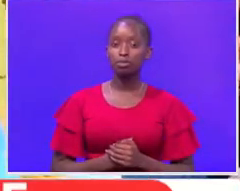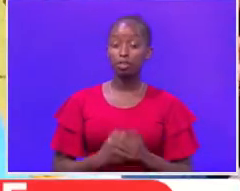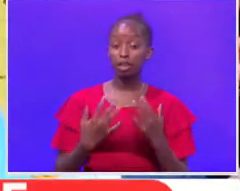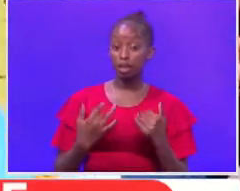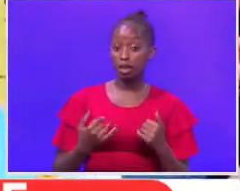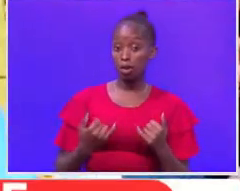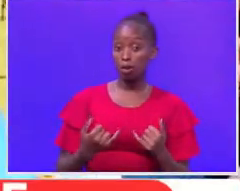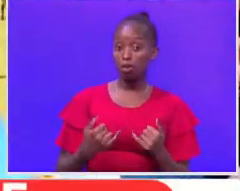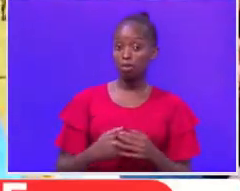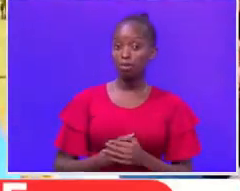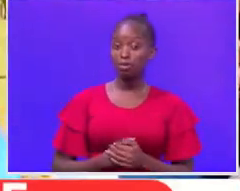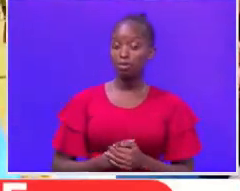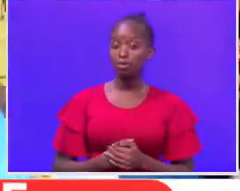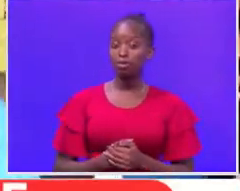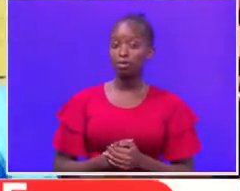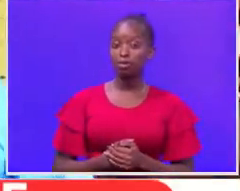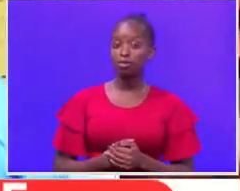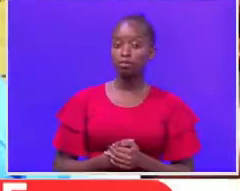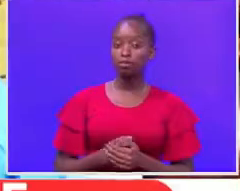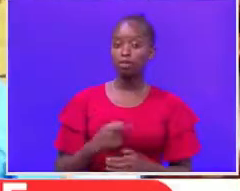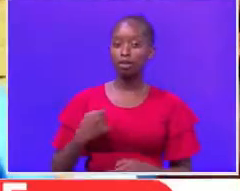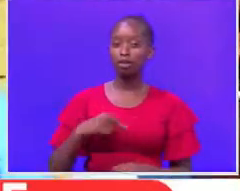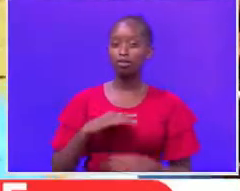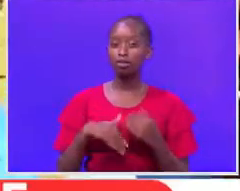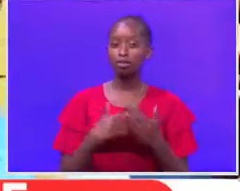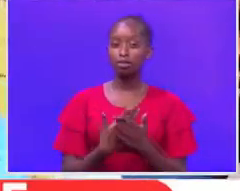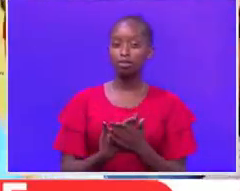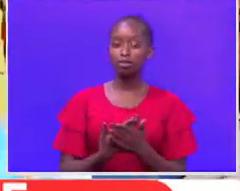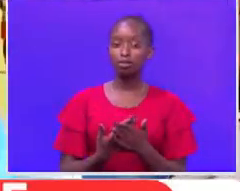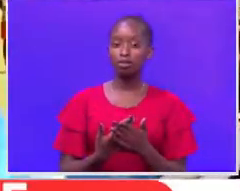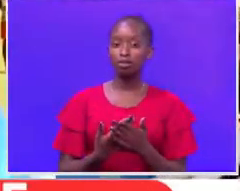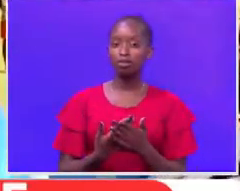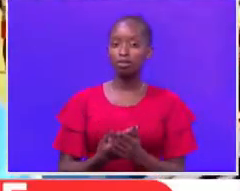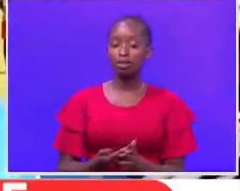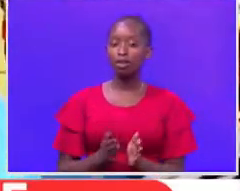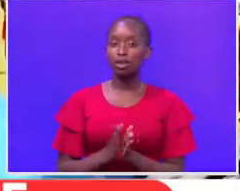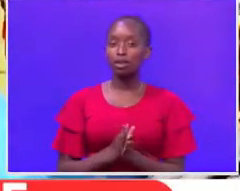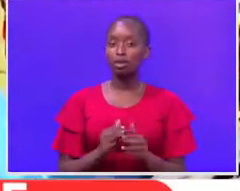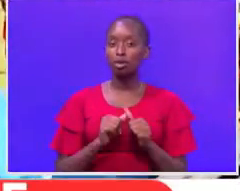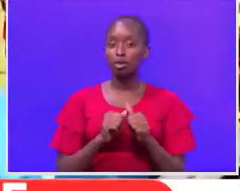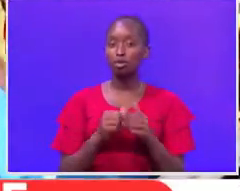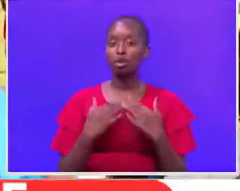sasa sina mbio yote naenda. Najitarisha tu kwa mazoezi.